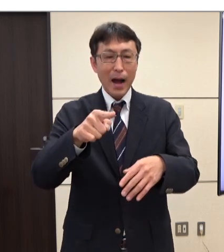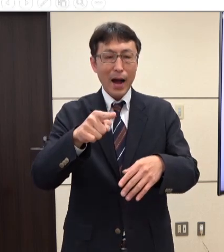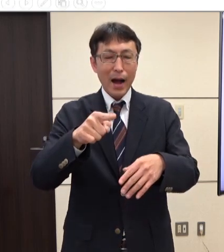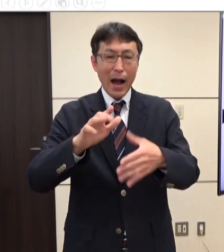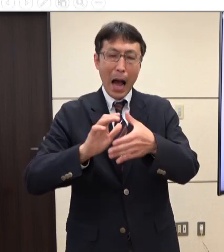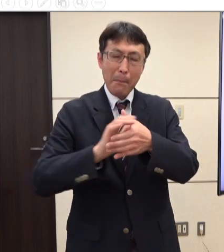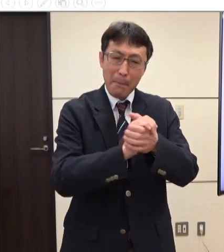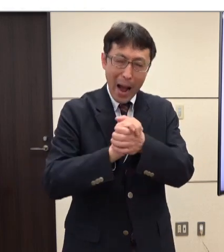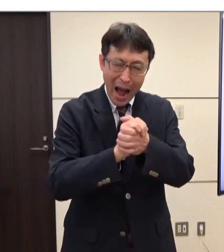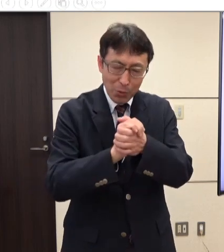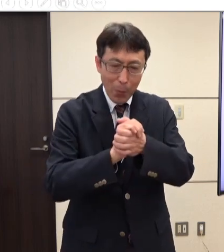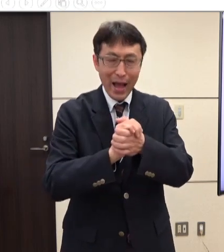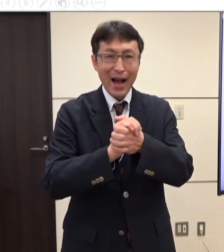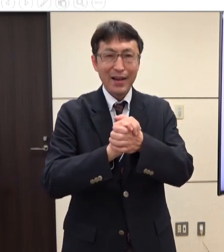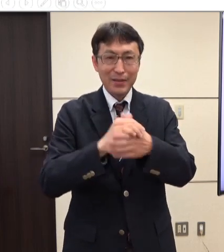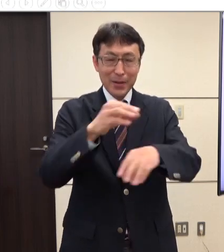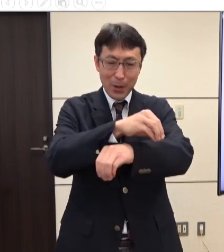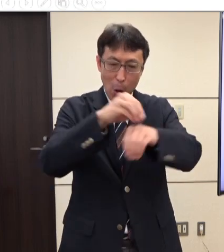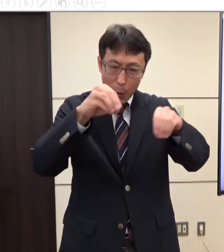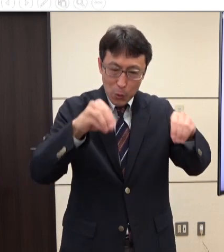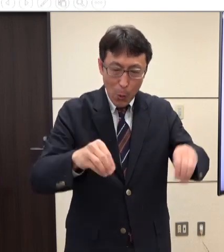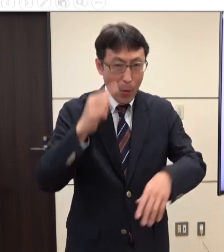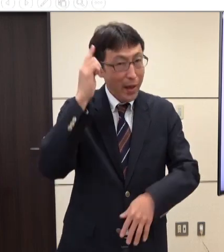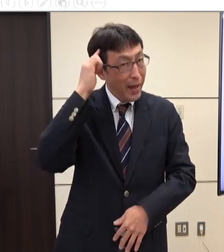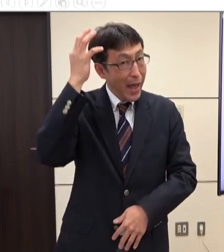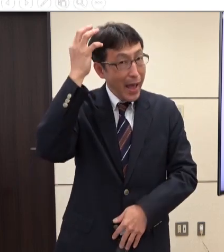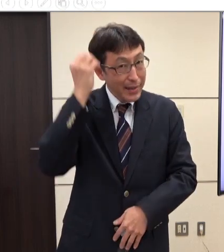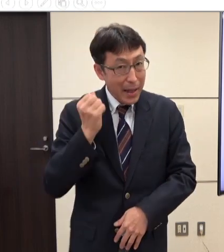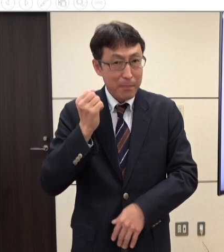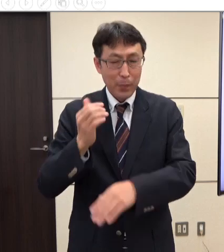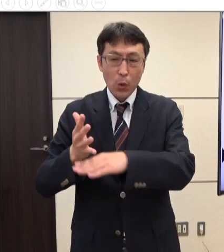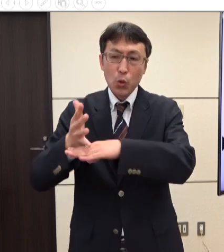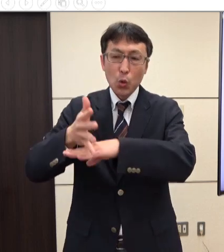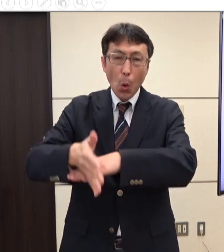で豊橋市ゆかりのメニューを提供してまいりますし、